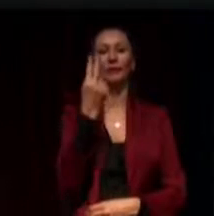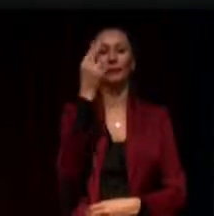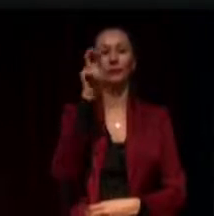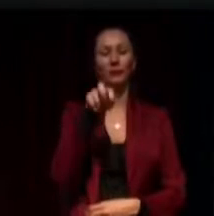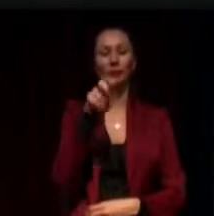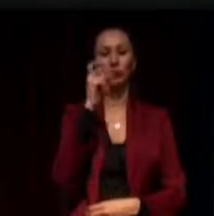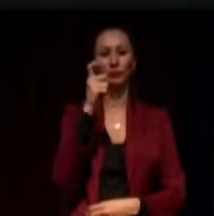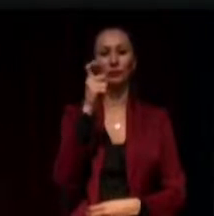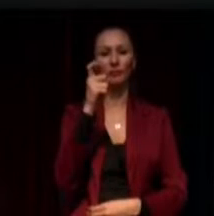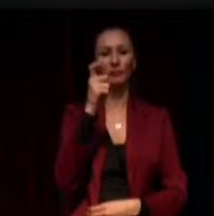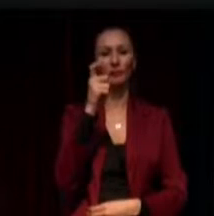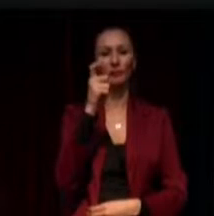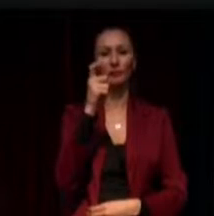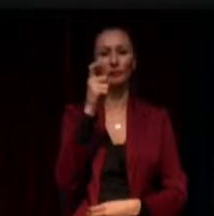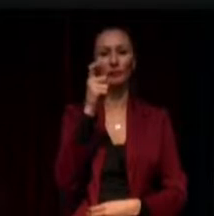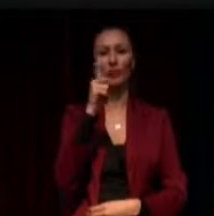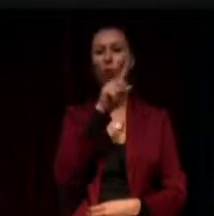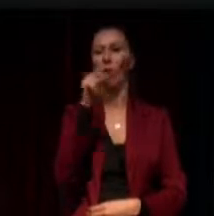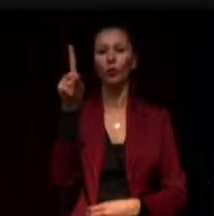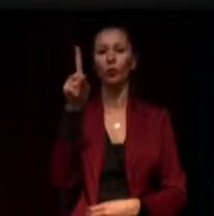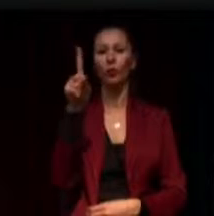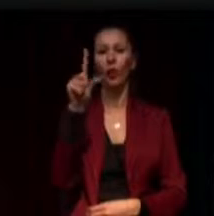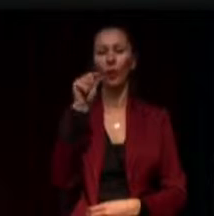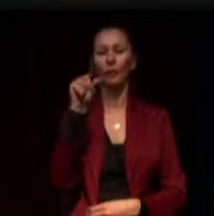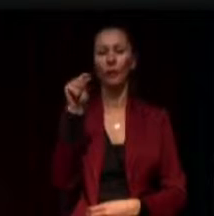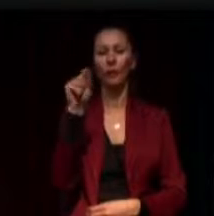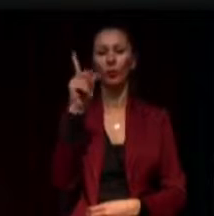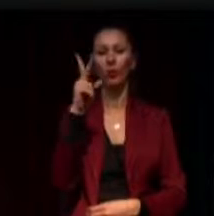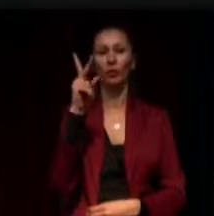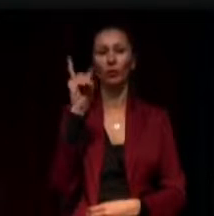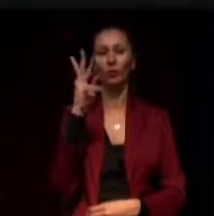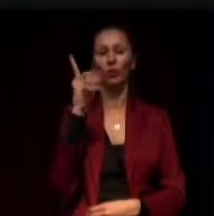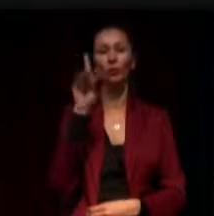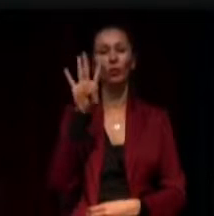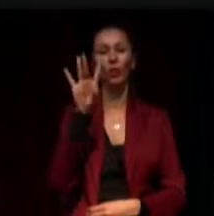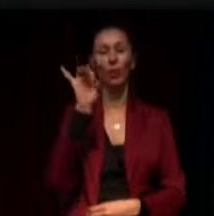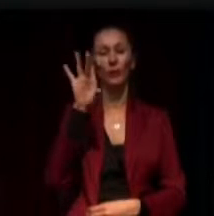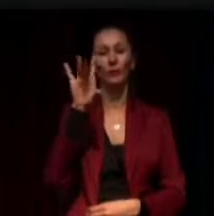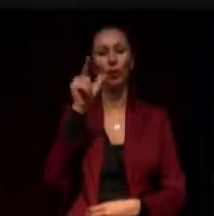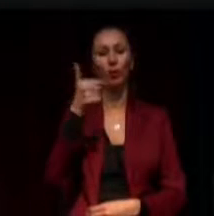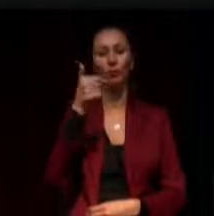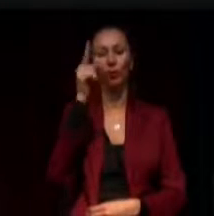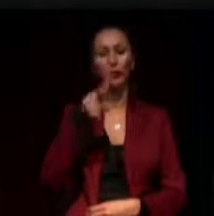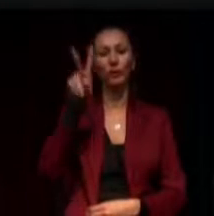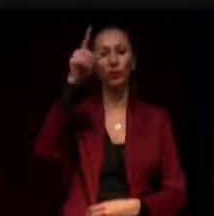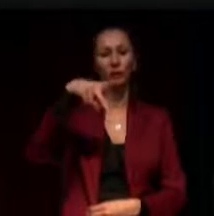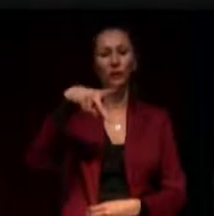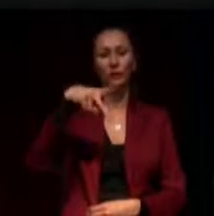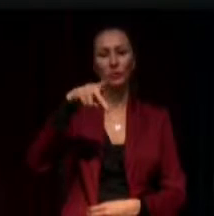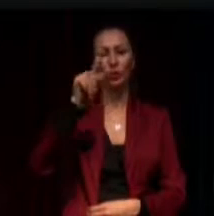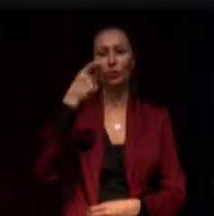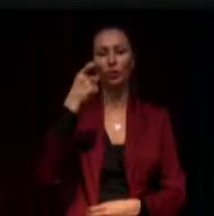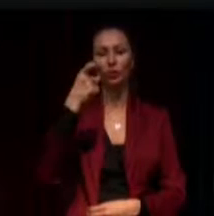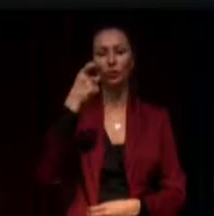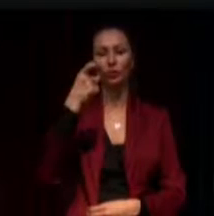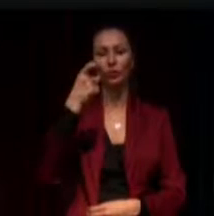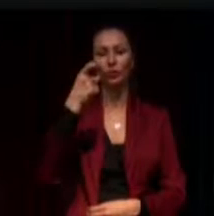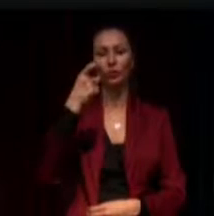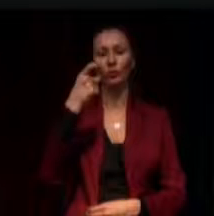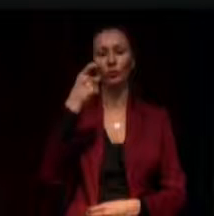7, 8, 9, 10, 11, 12, 13, 14, 15, 16, 17, 18,